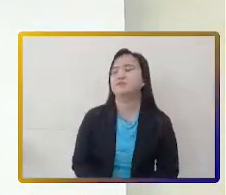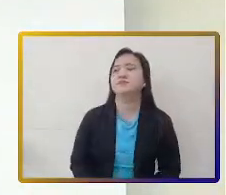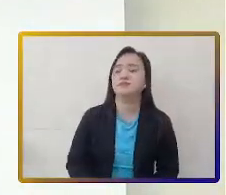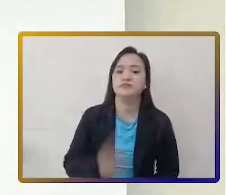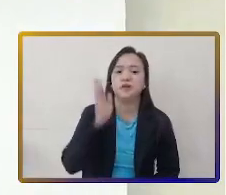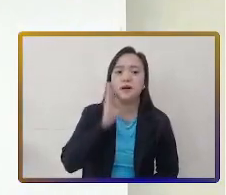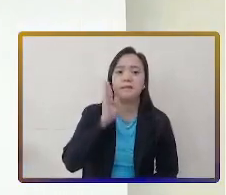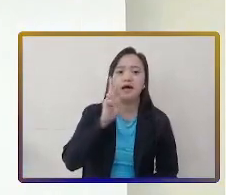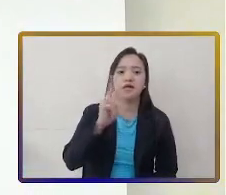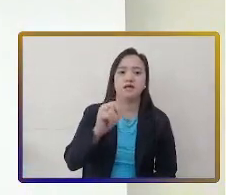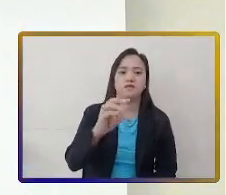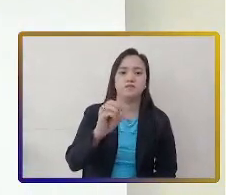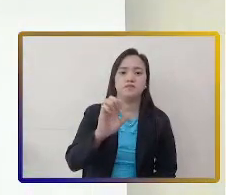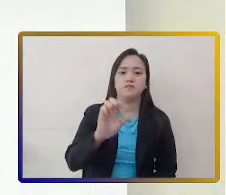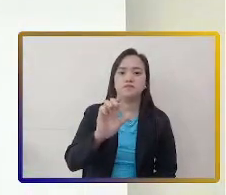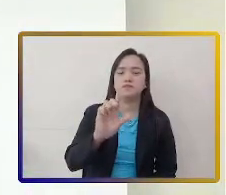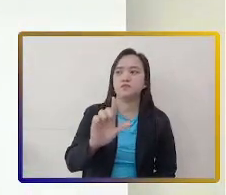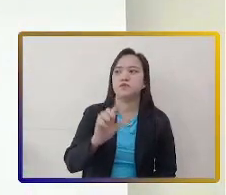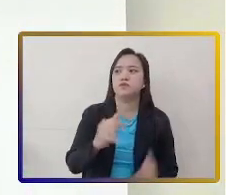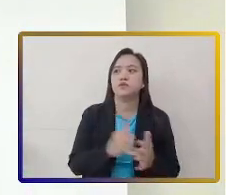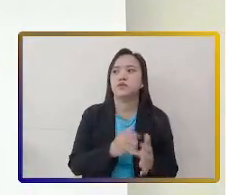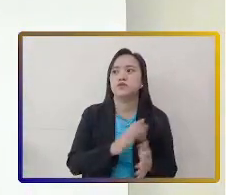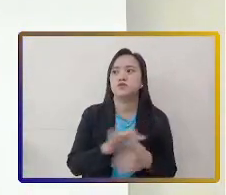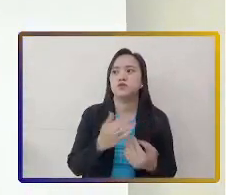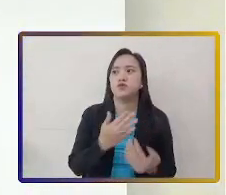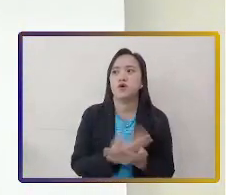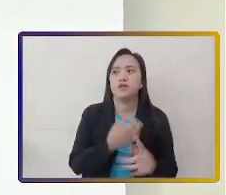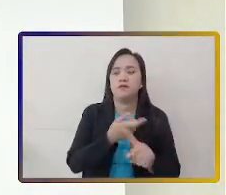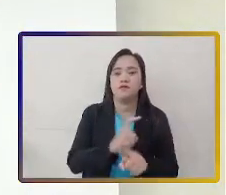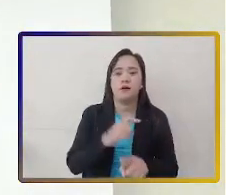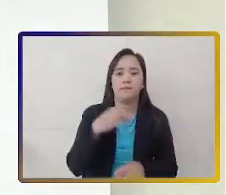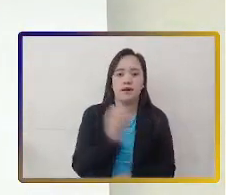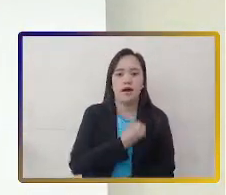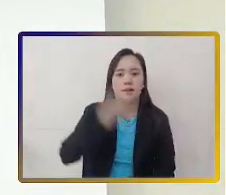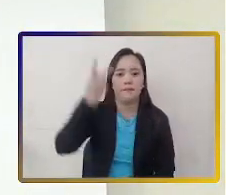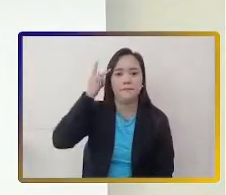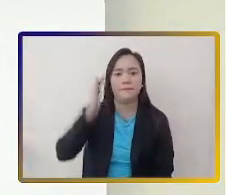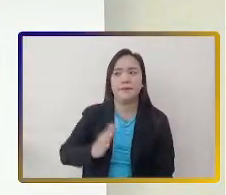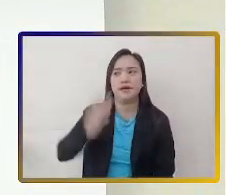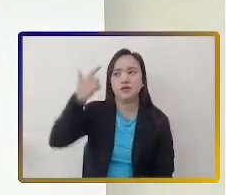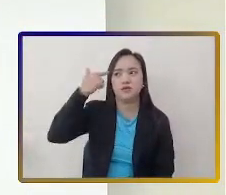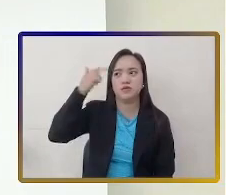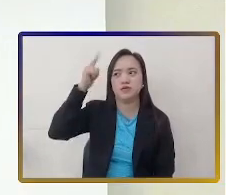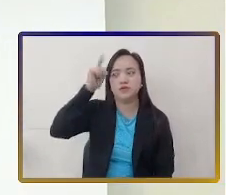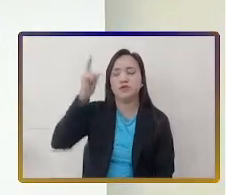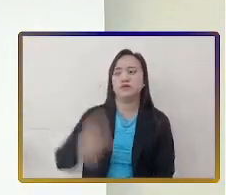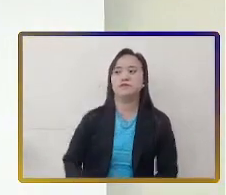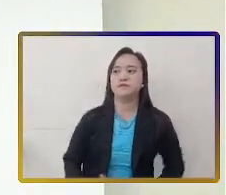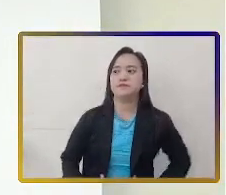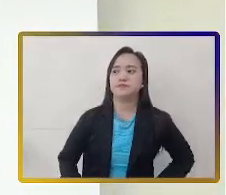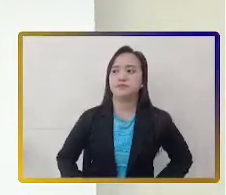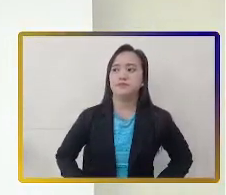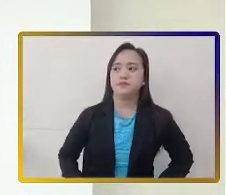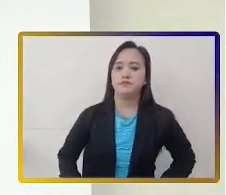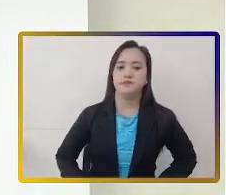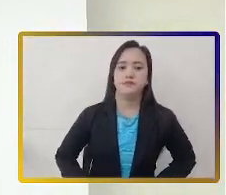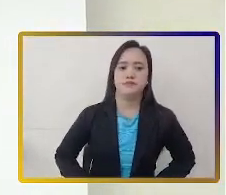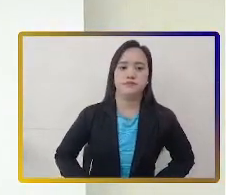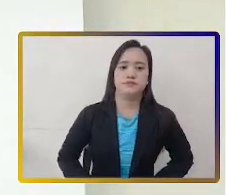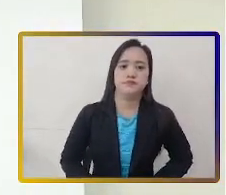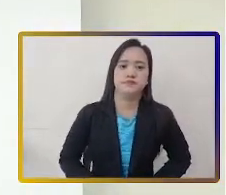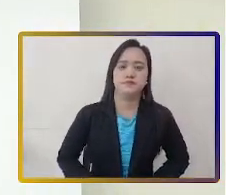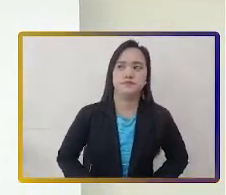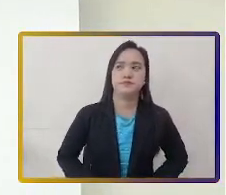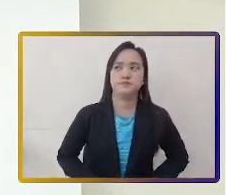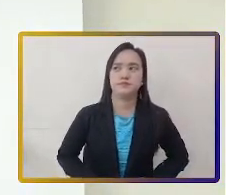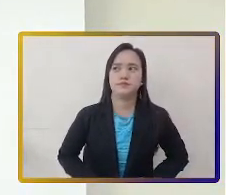lahat po ay nagmula sa bibig ng ating mahal na Pastor Ako po ay ah tagasunod kung